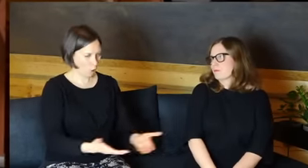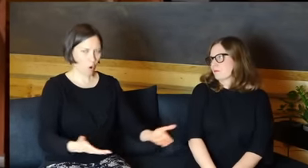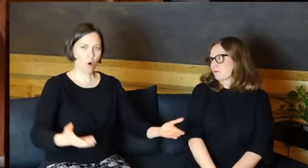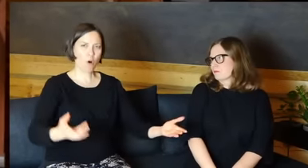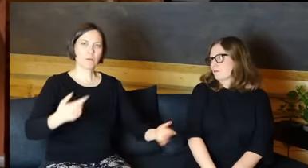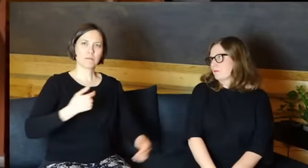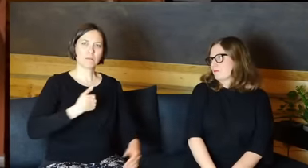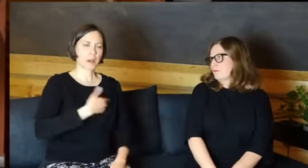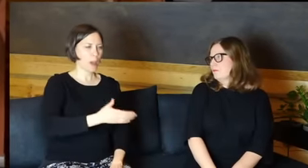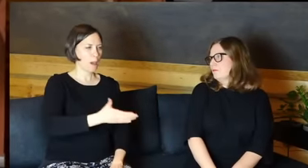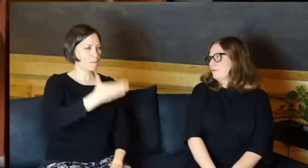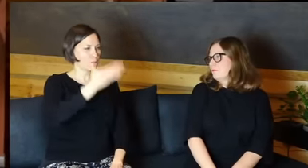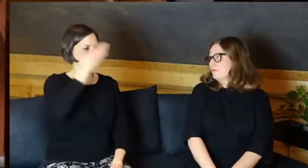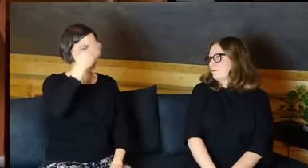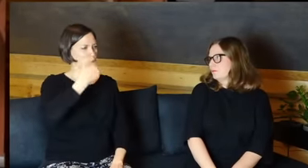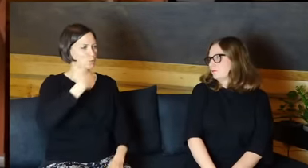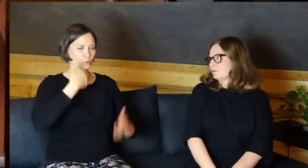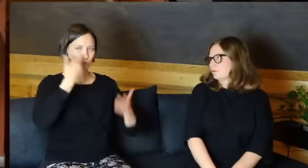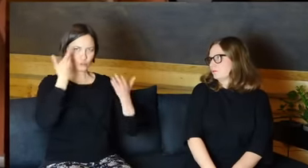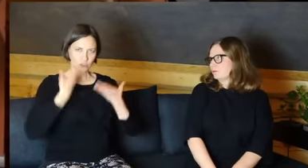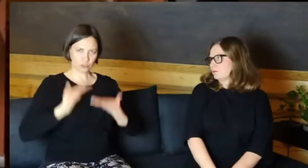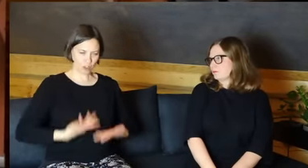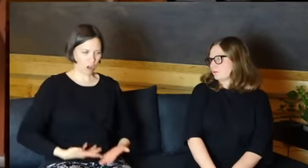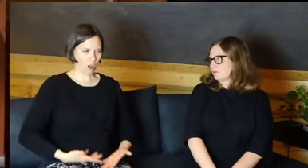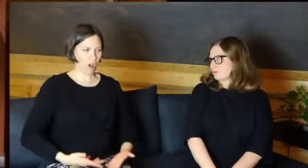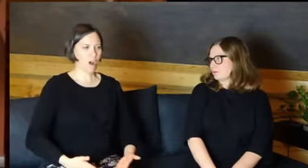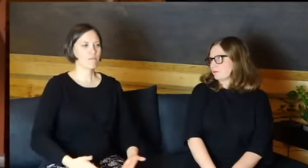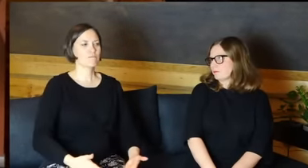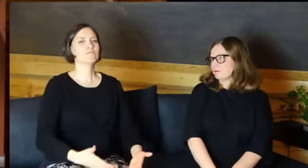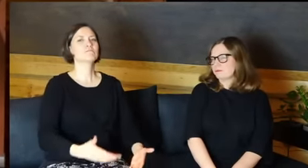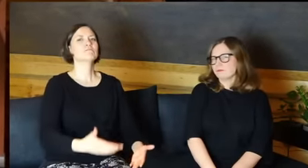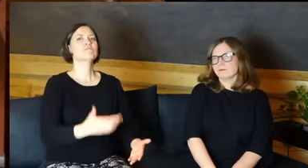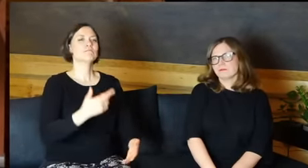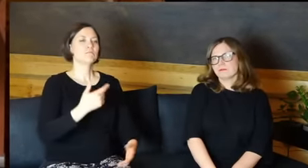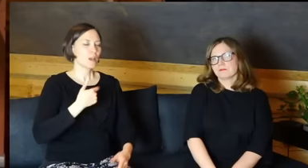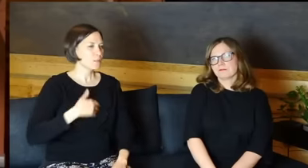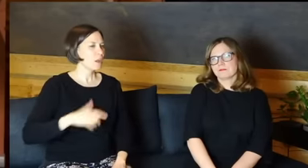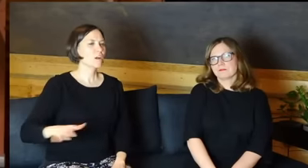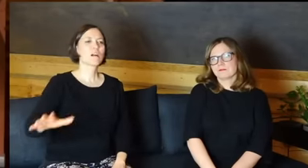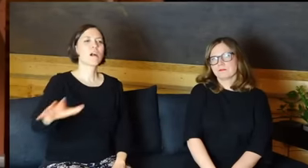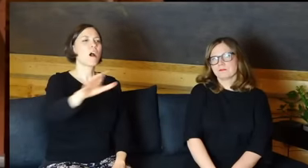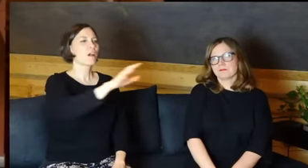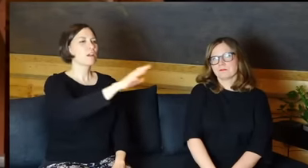Jos minä olen musta, olen minä